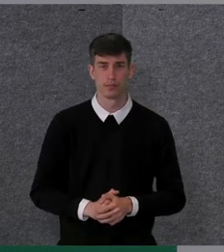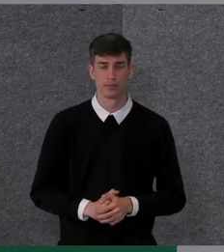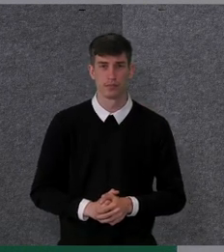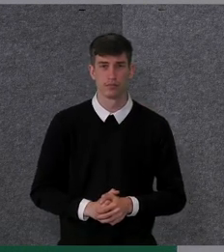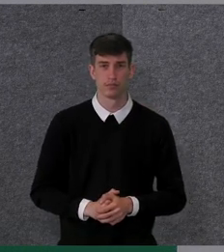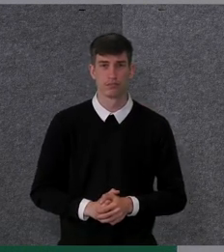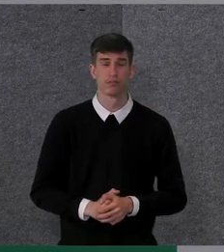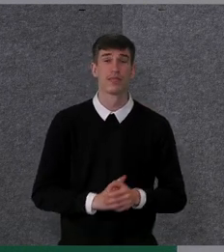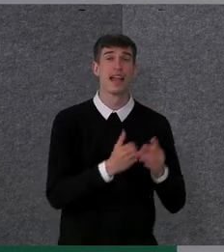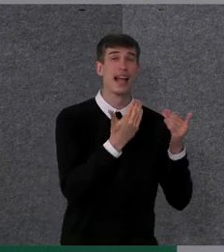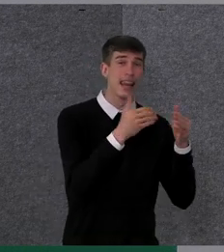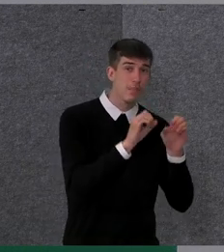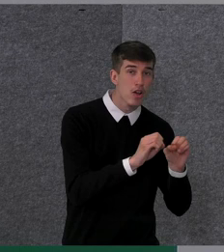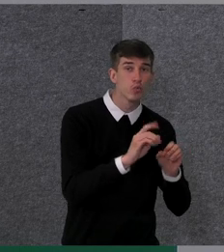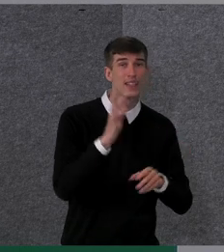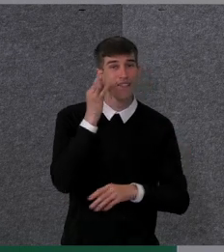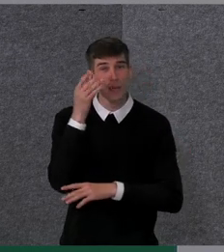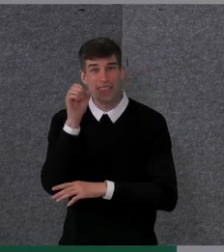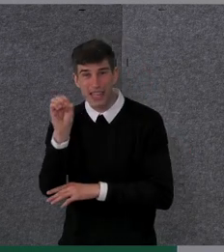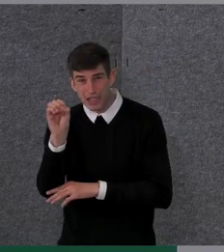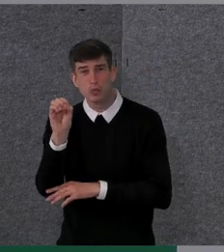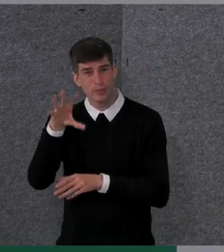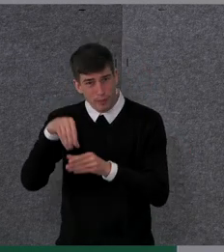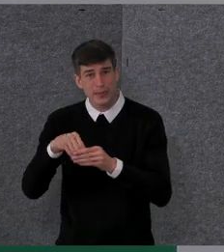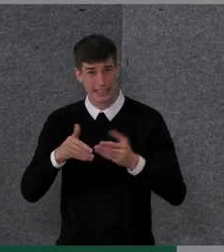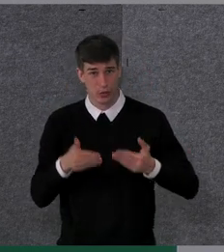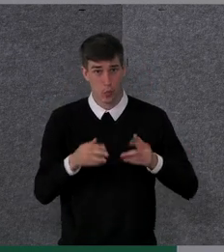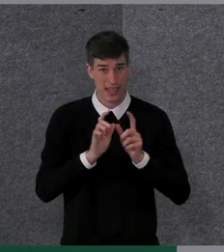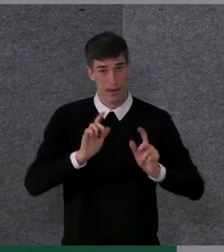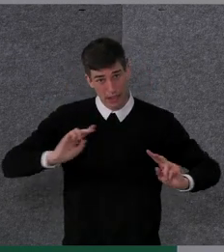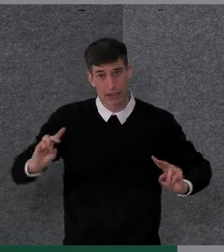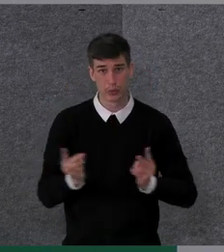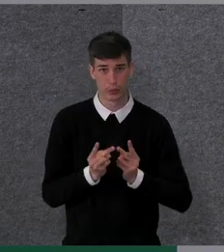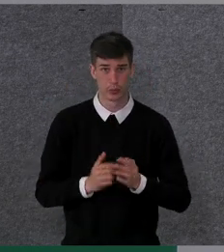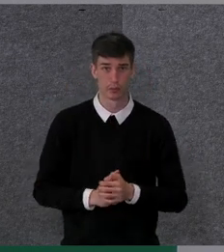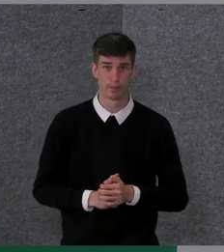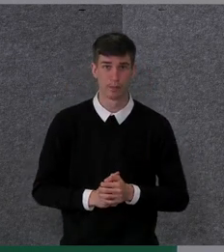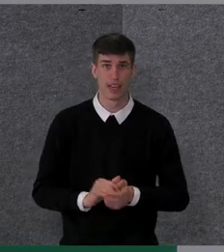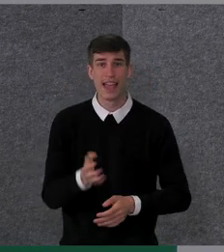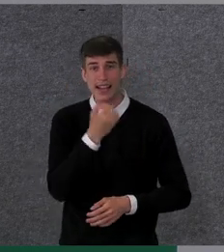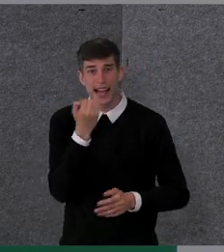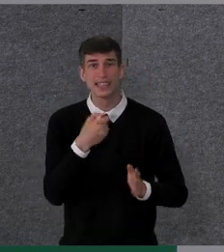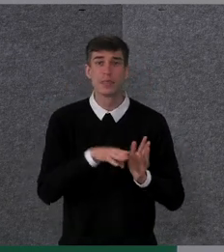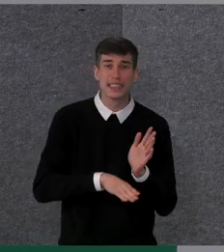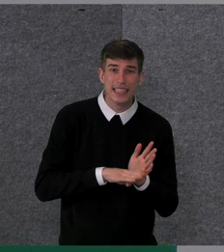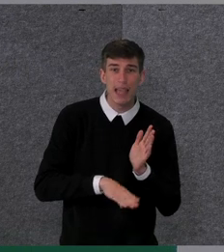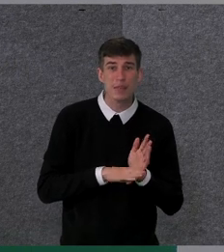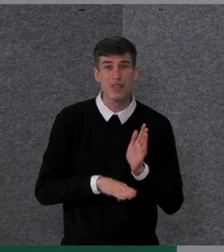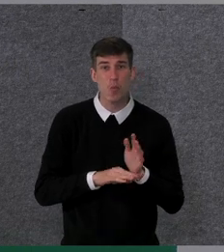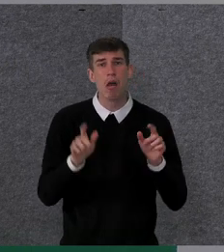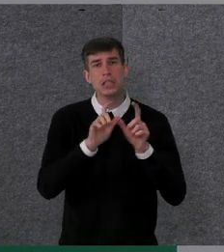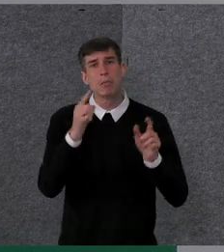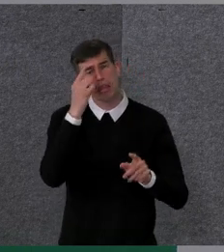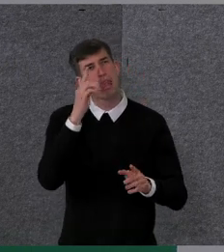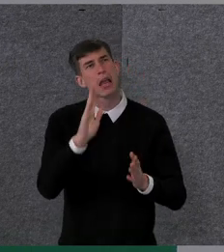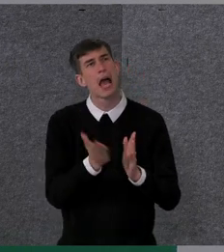bei den Themen Klimaschutz und Feminismus schon tun. Rassismus und Diskriminierung zu beenden, ist keine unerreichbare